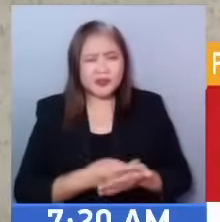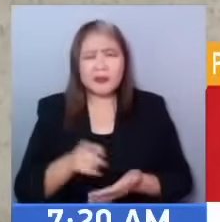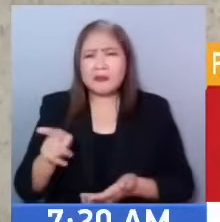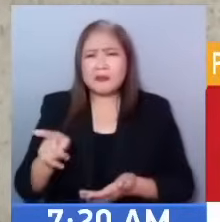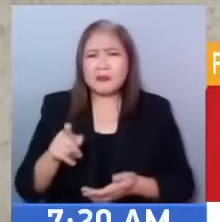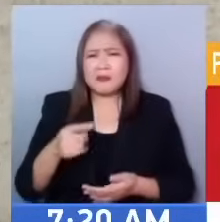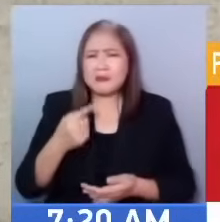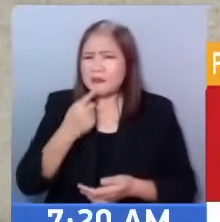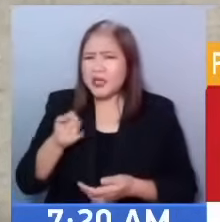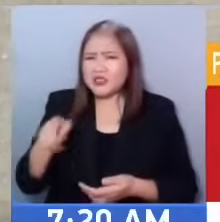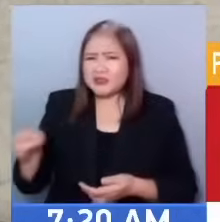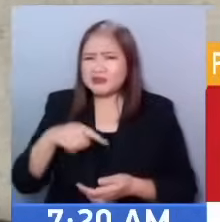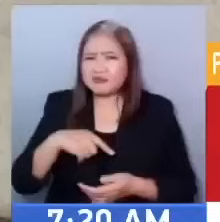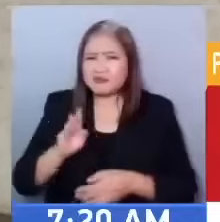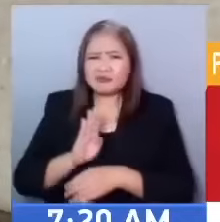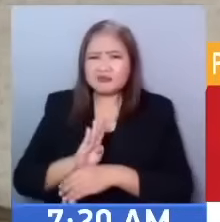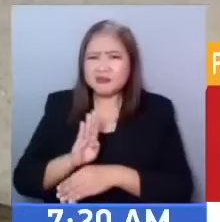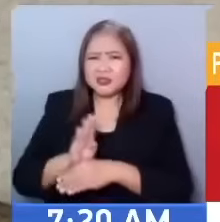Senadora.